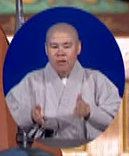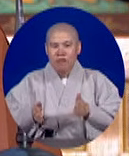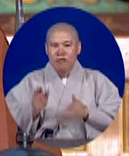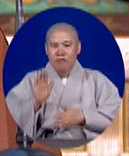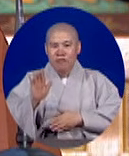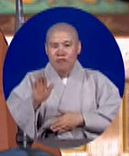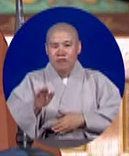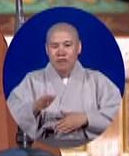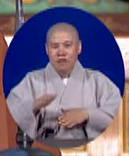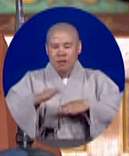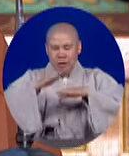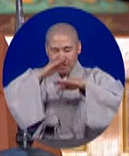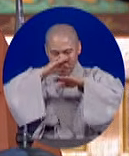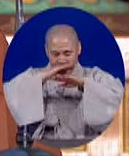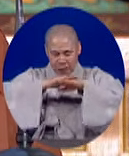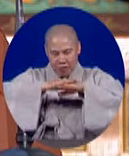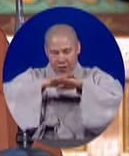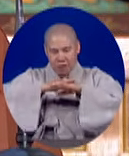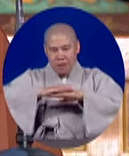제삿날은